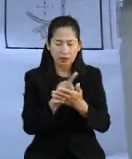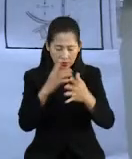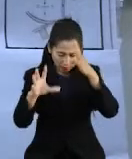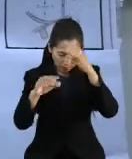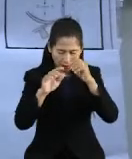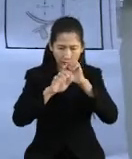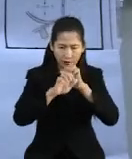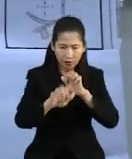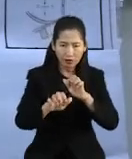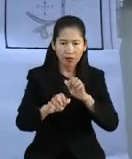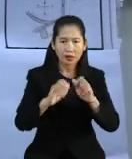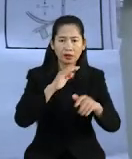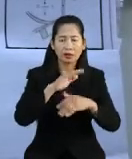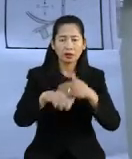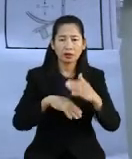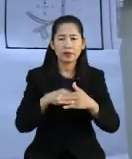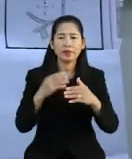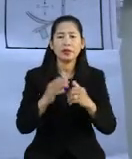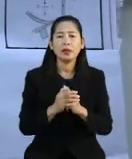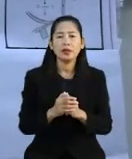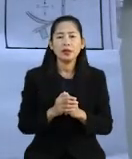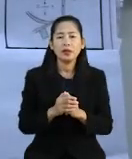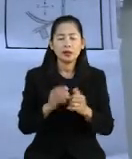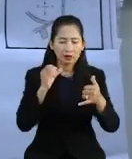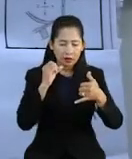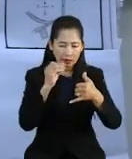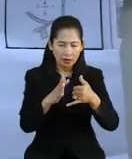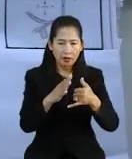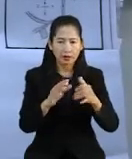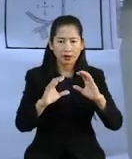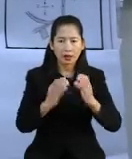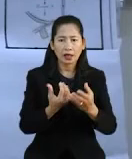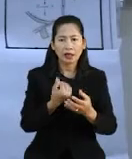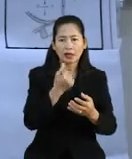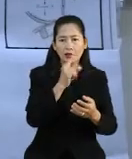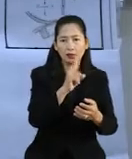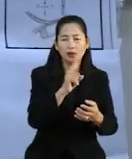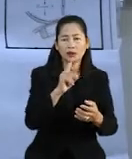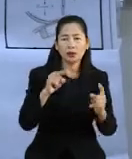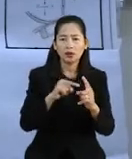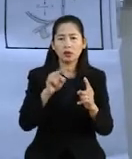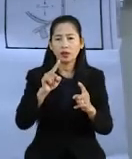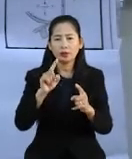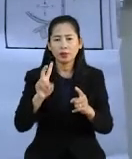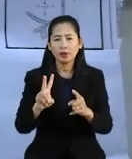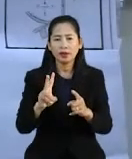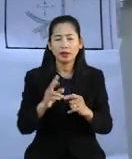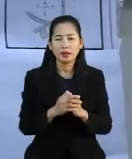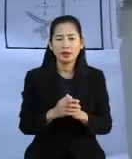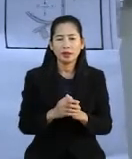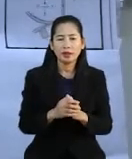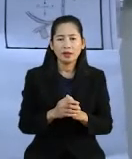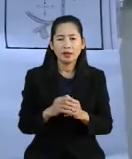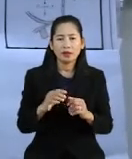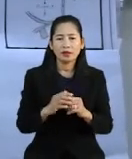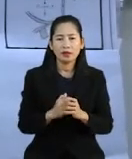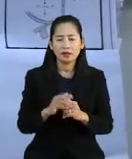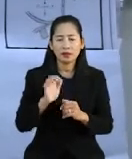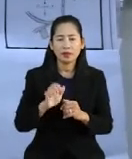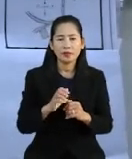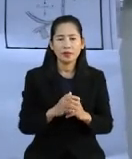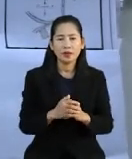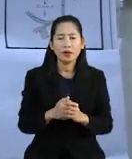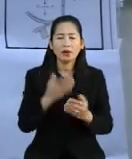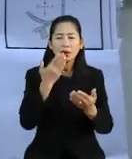riêng pi chừng ngay cướp công đặt nặng tặng à nó con nhé chập đam tăng nặng tì đập mũi rồi nặng tì đập pì mình thà riêng là nặng tì buồn chỉ muốn để cướp mũi nó con nhé